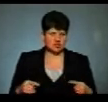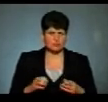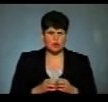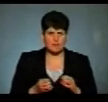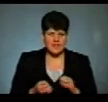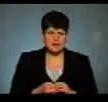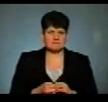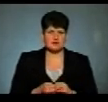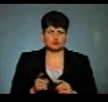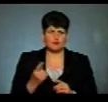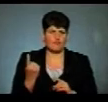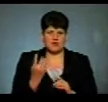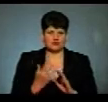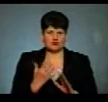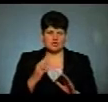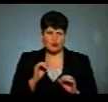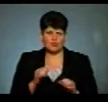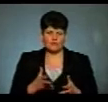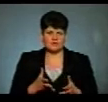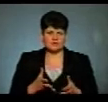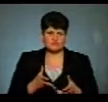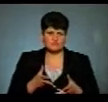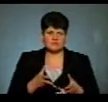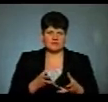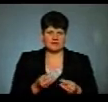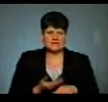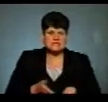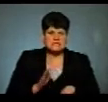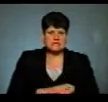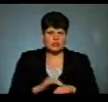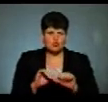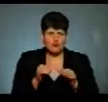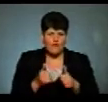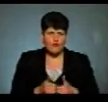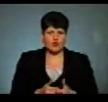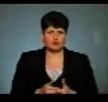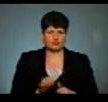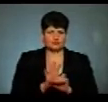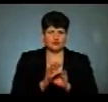першу чергу може стимулювати складній формі цього COVID-19? Ну, звичайно,